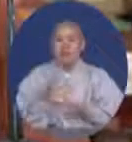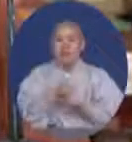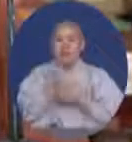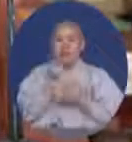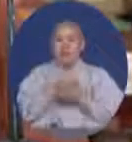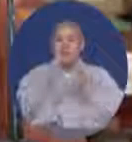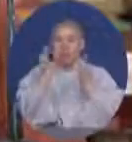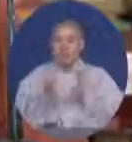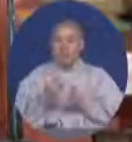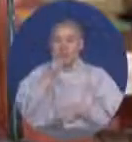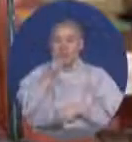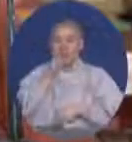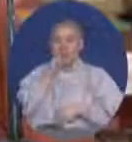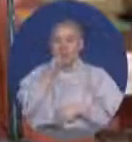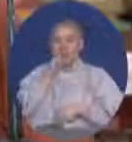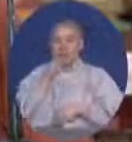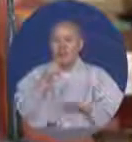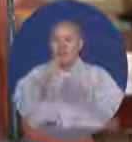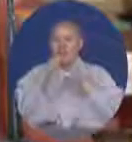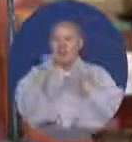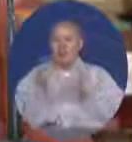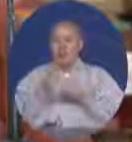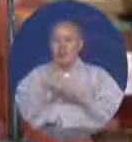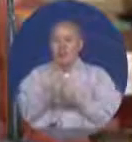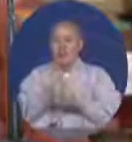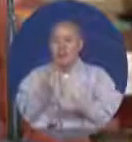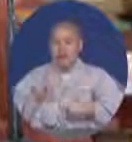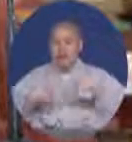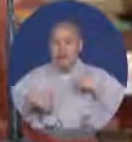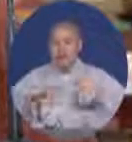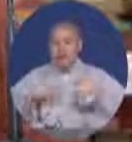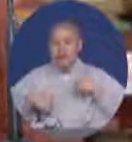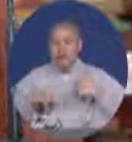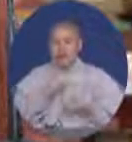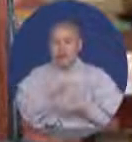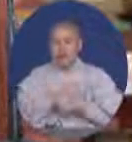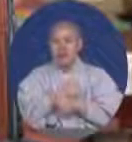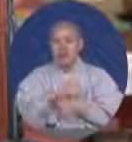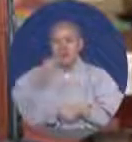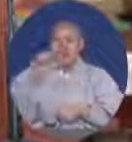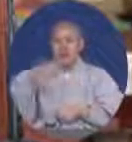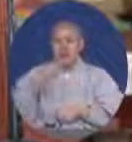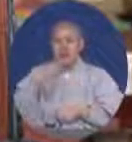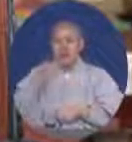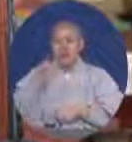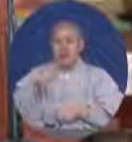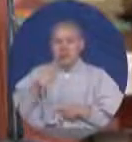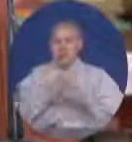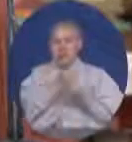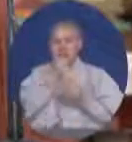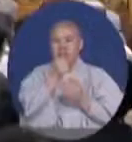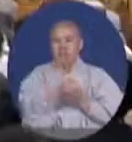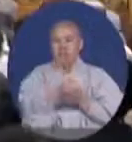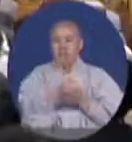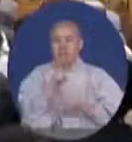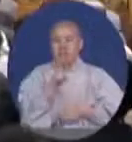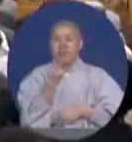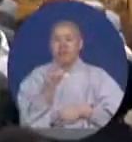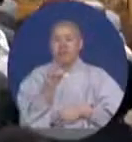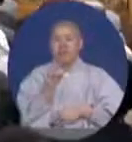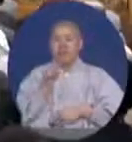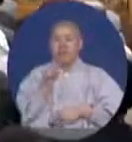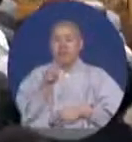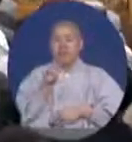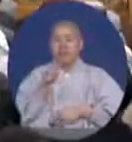일체 중생을 다 따라서 즐거워하는 따를 숫자 즐거울 낙자 수락불. 이게 화엄경의 십불세계예요.